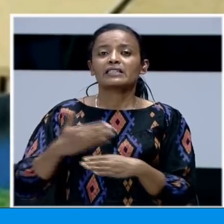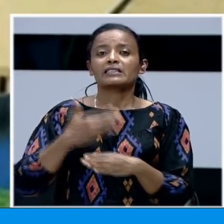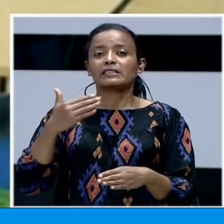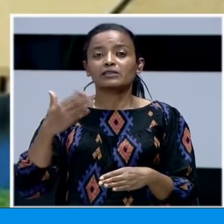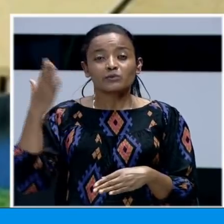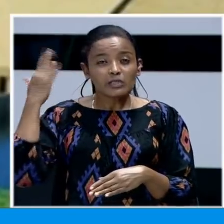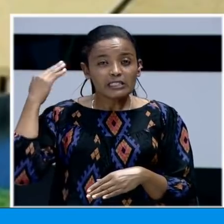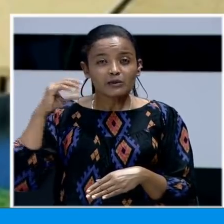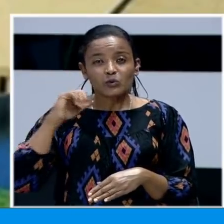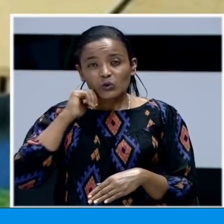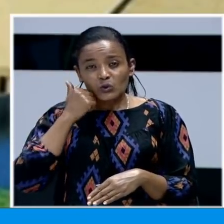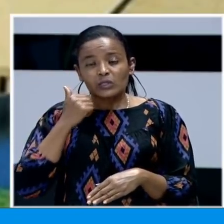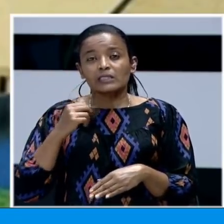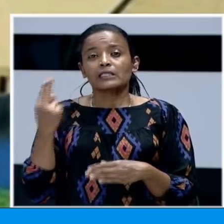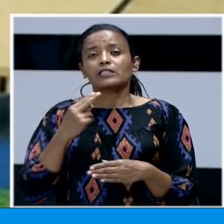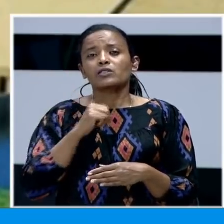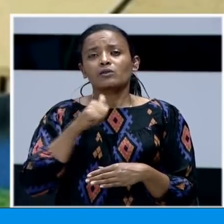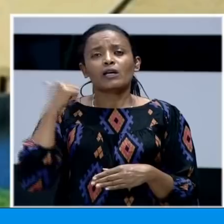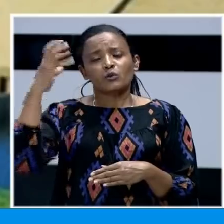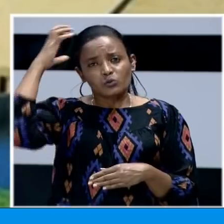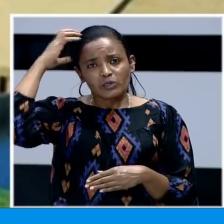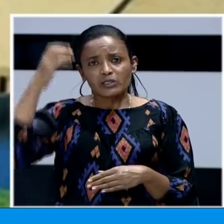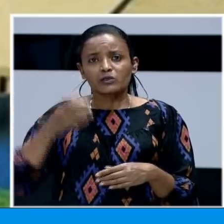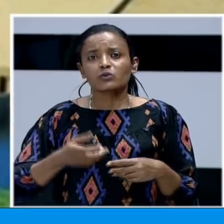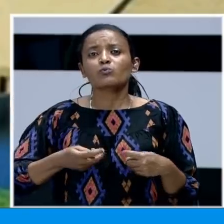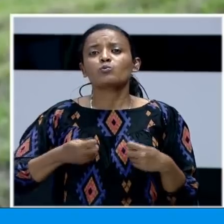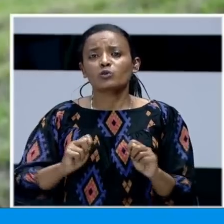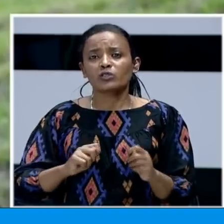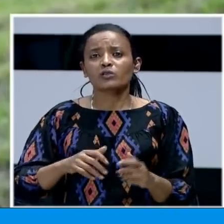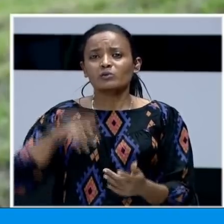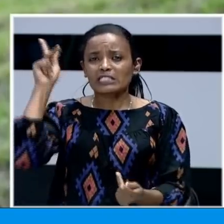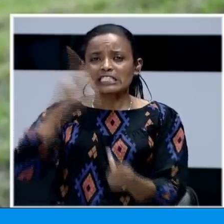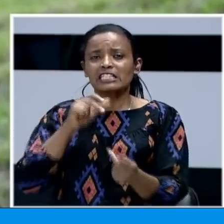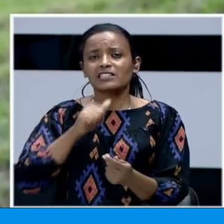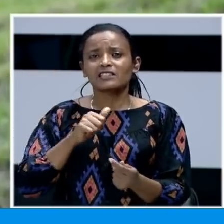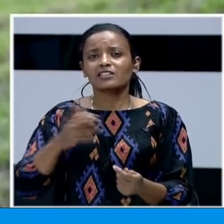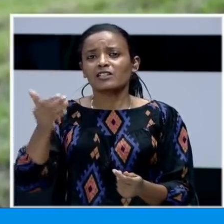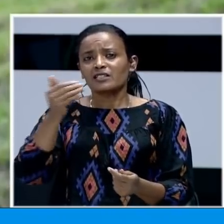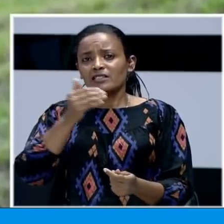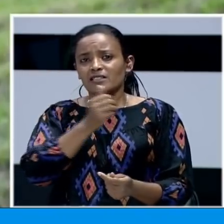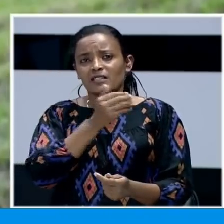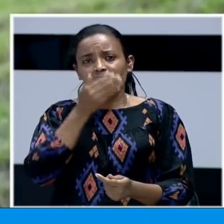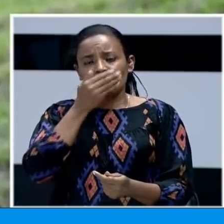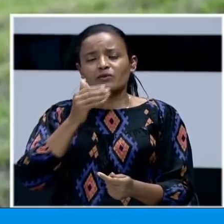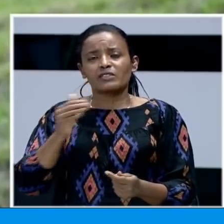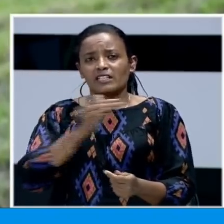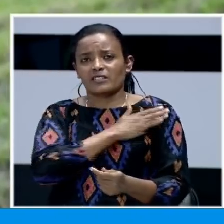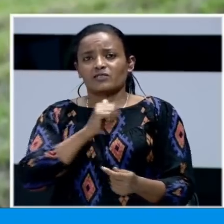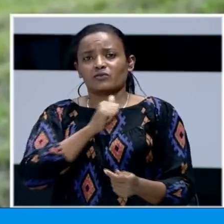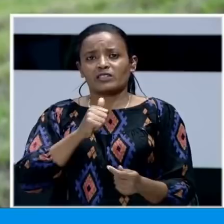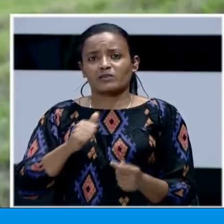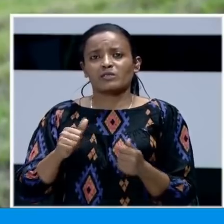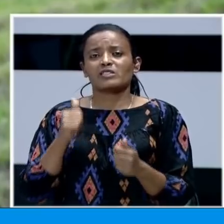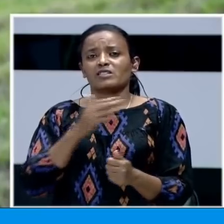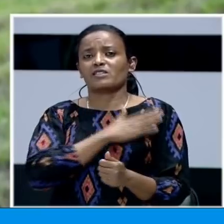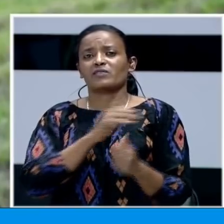زوسد وزنورو كيتتقمنالو خلات منغستات مكيروم زي تساخعلهم زي دفر مسل زد فرت